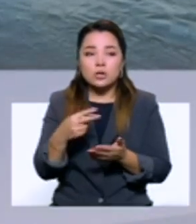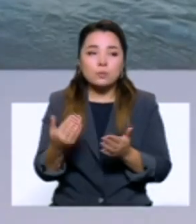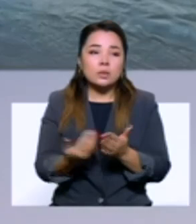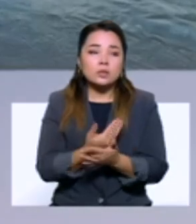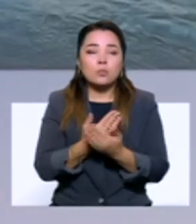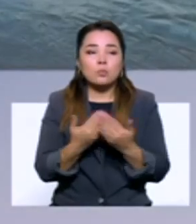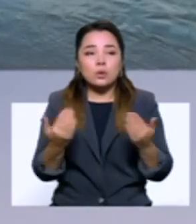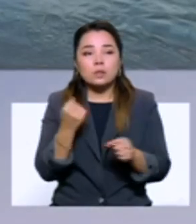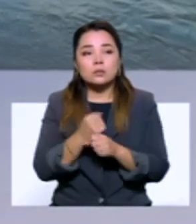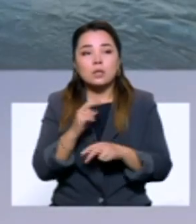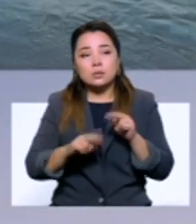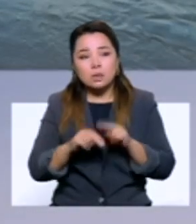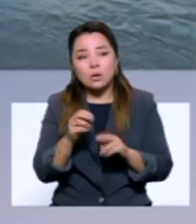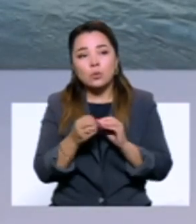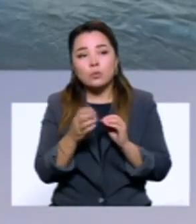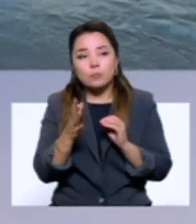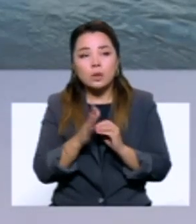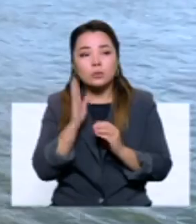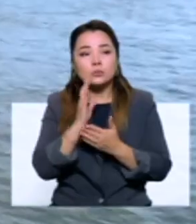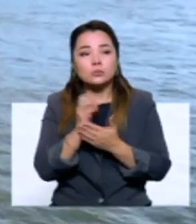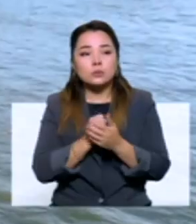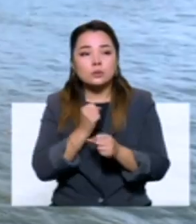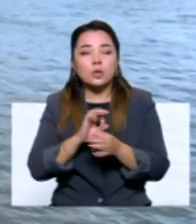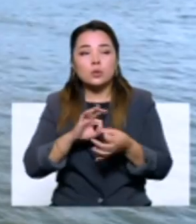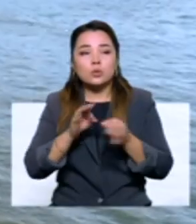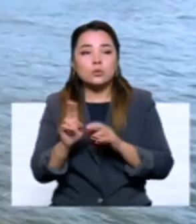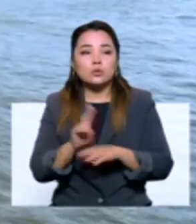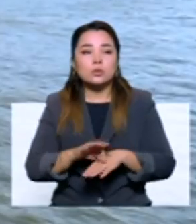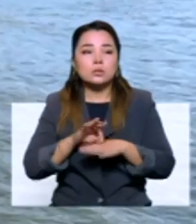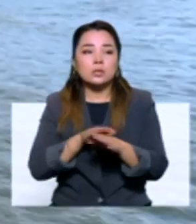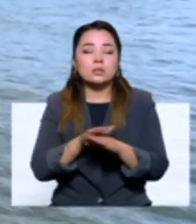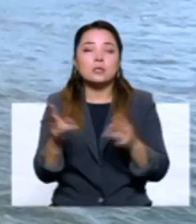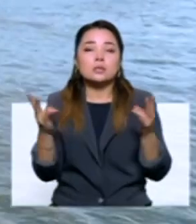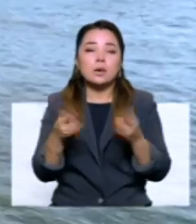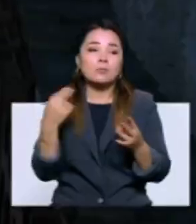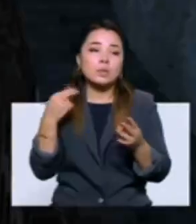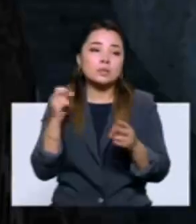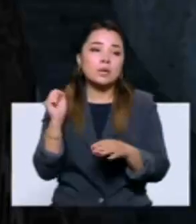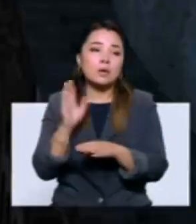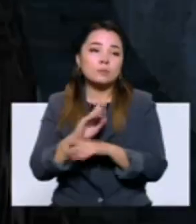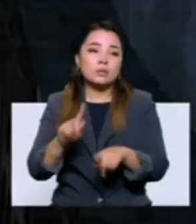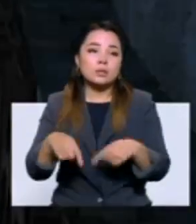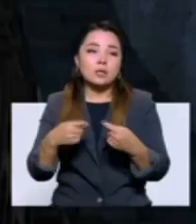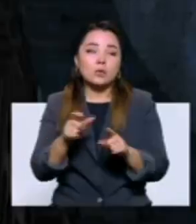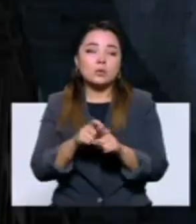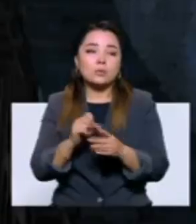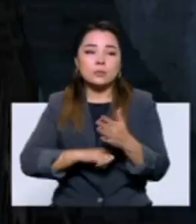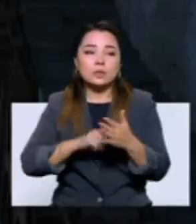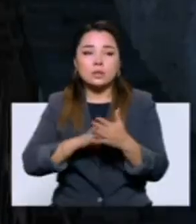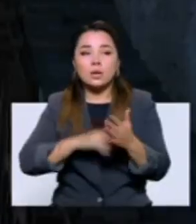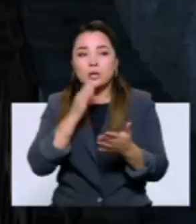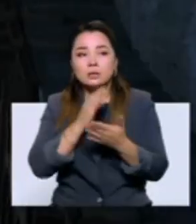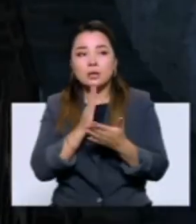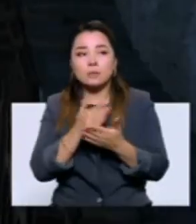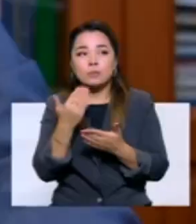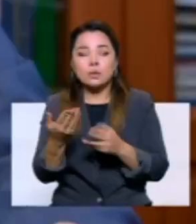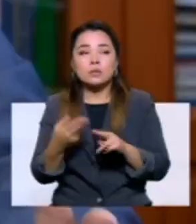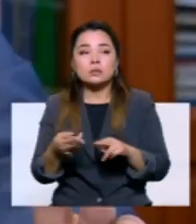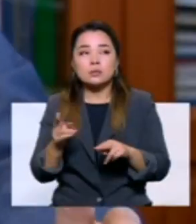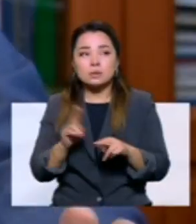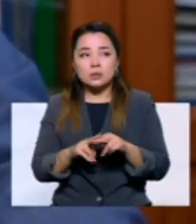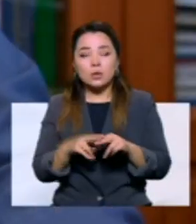бөген салу, кемінде 15 су қоймасына күрделі жөндеу жүргізу керек деген президент тапсырмасы да осы себепті болса керек.